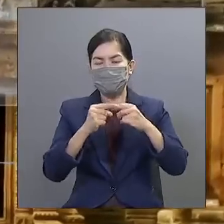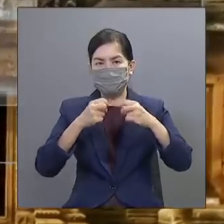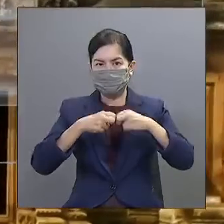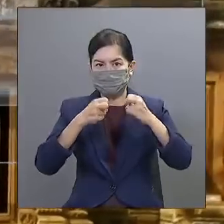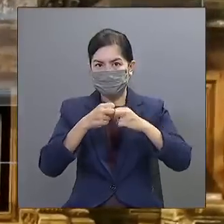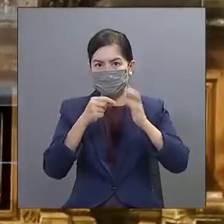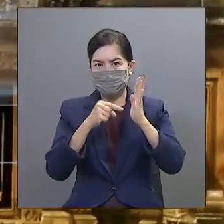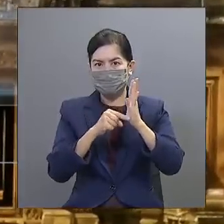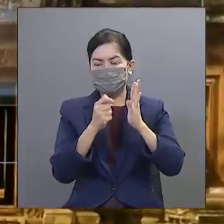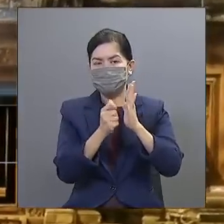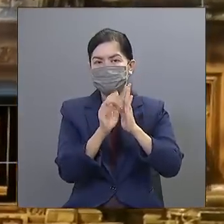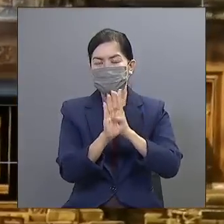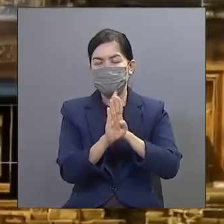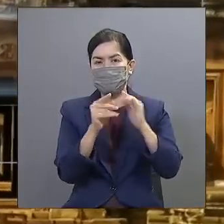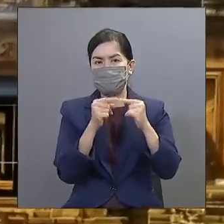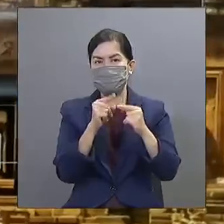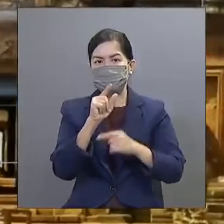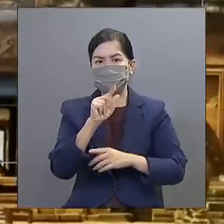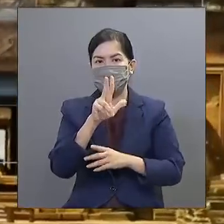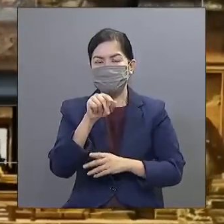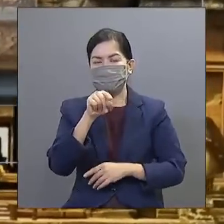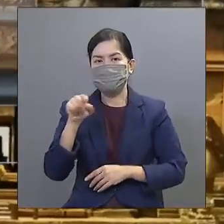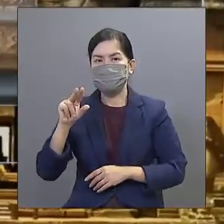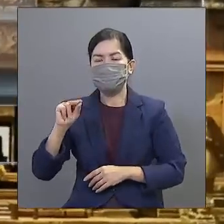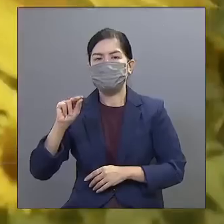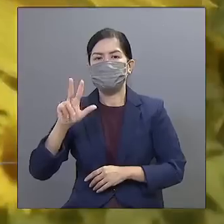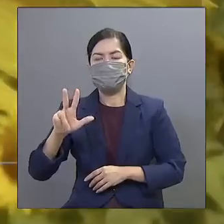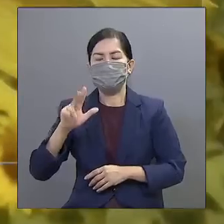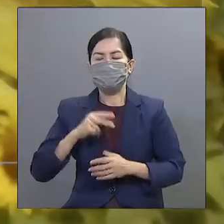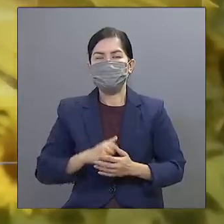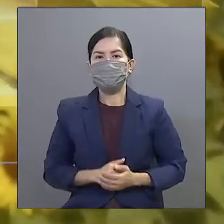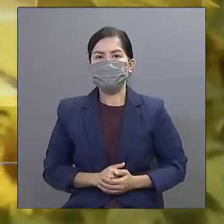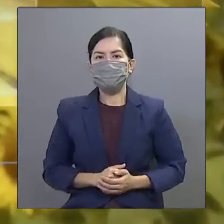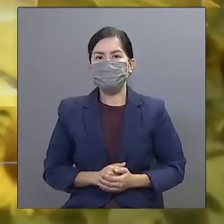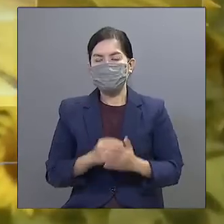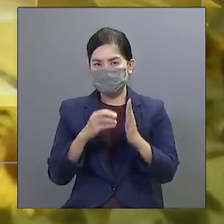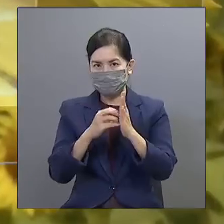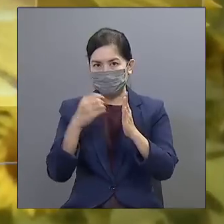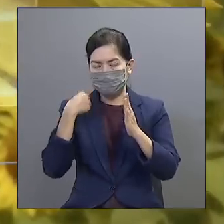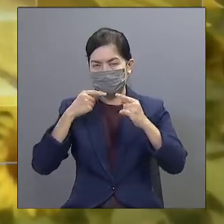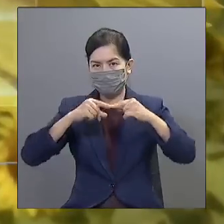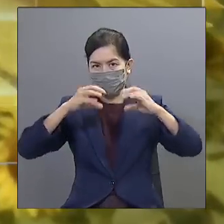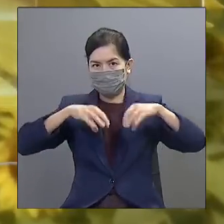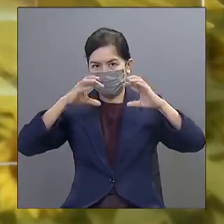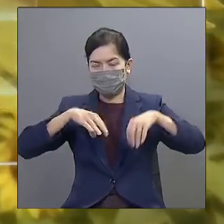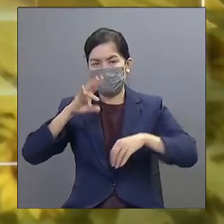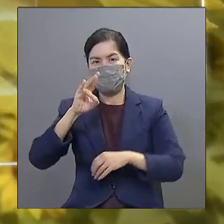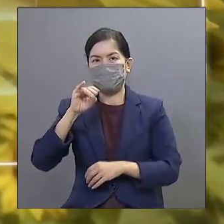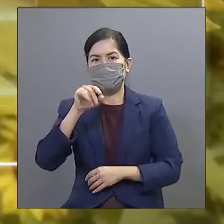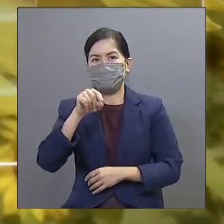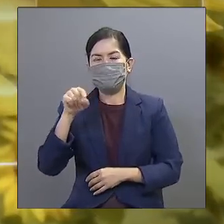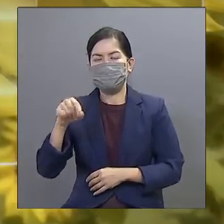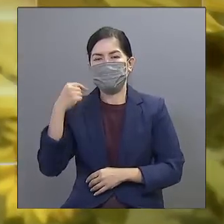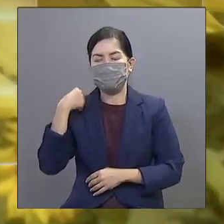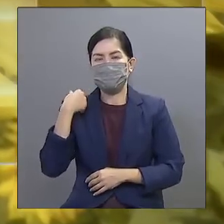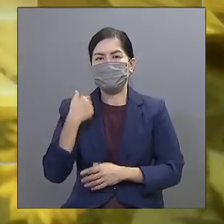านีอุณหภูมิระหว่าง 23-33 องศาเซลเซียสภาคกลางมีฝนฟ้าคะนอง 70% ของพื้นที่และมีฝนตกหนักบางแห่